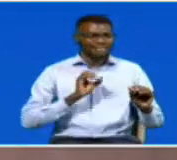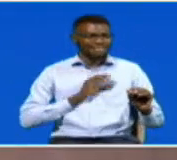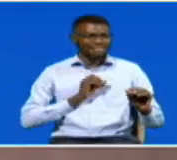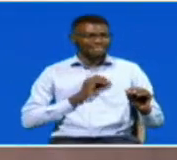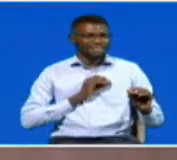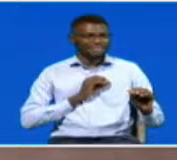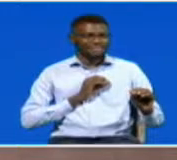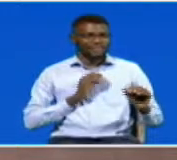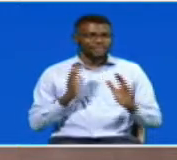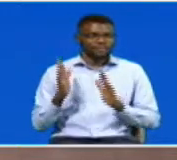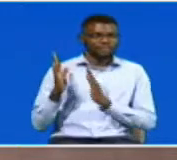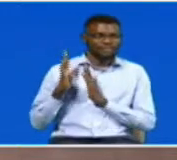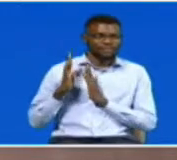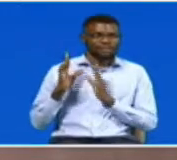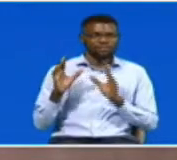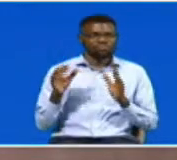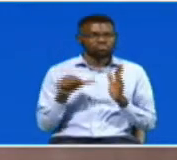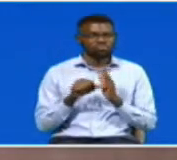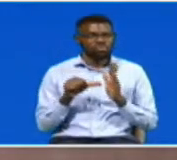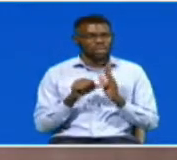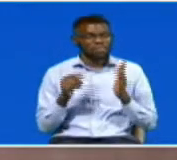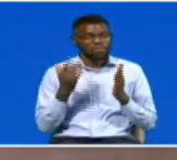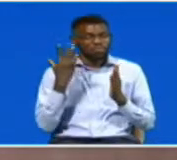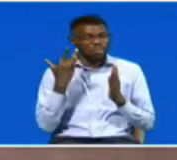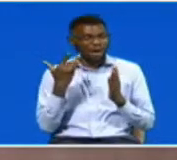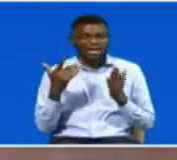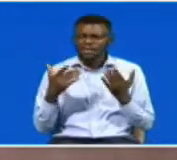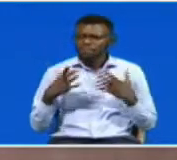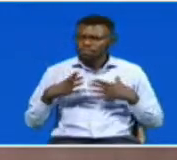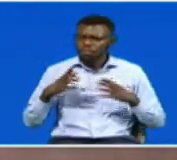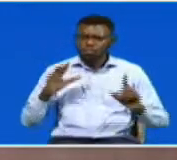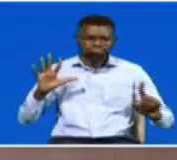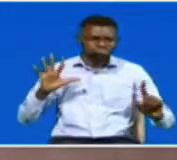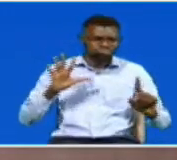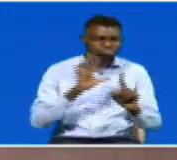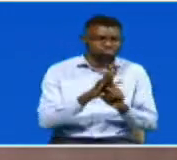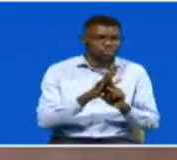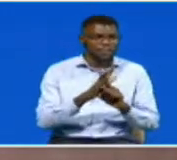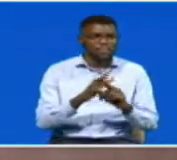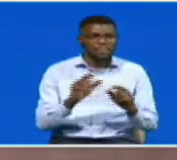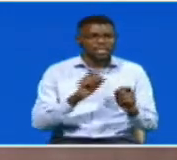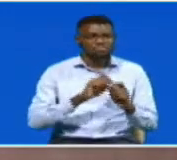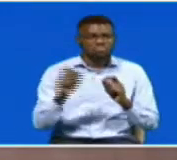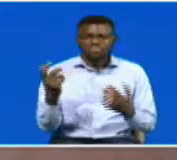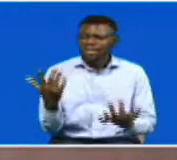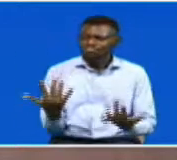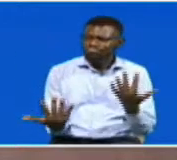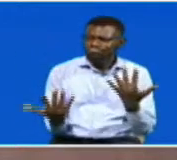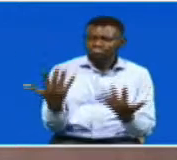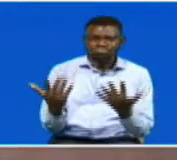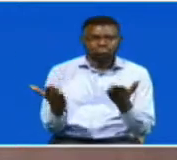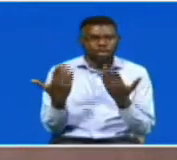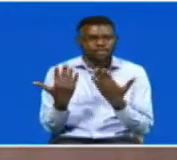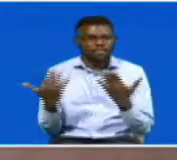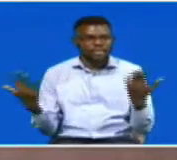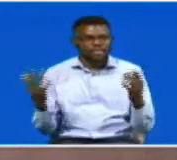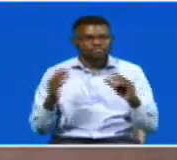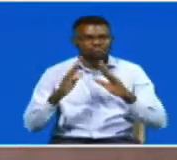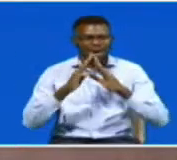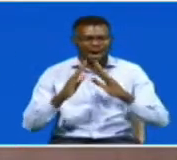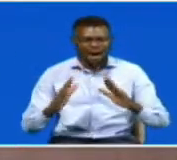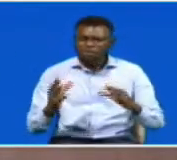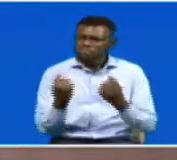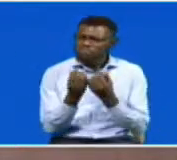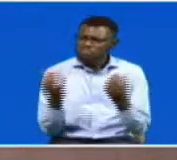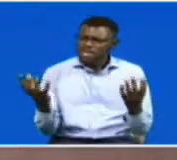usalama wao baada ya wahalifu kutoka kaunti jirani kuvamia kijiji hicho na kukiteketeza bidhaa na nyumba kadhaa